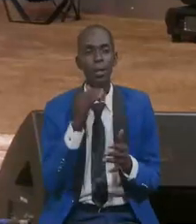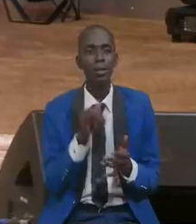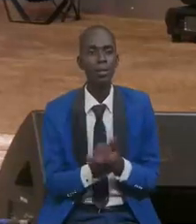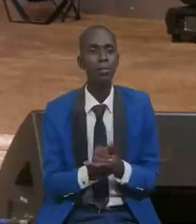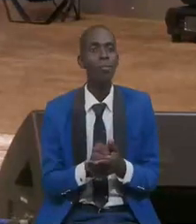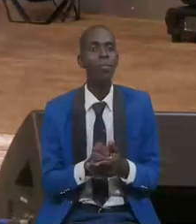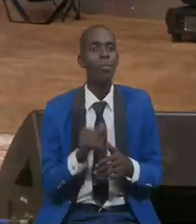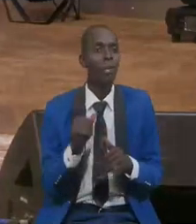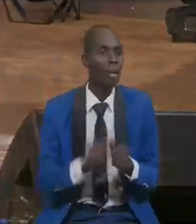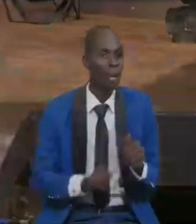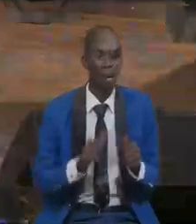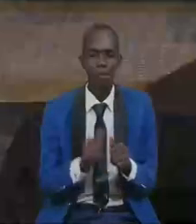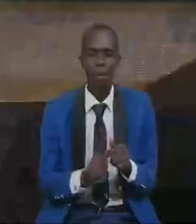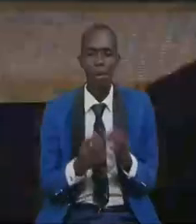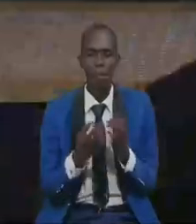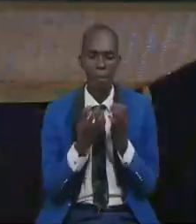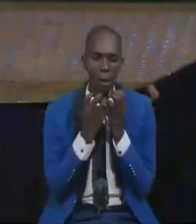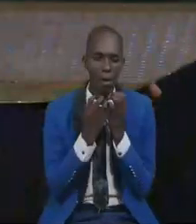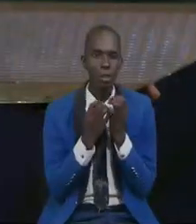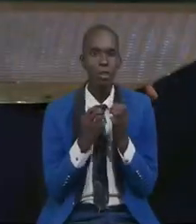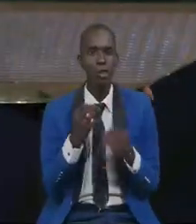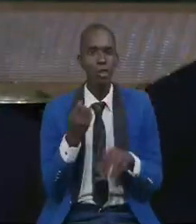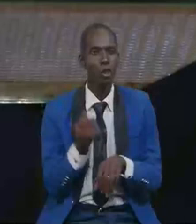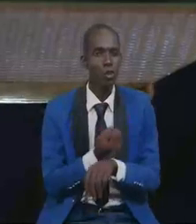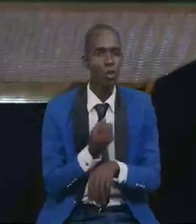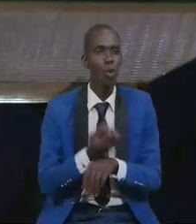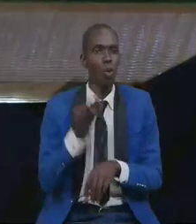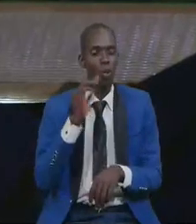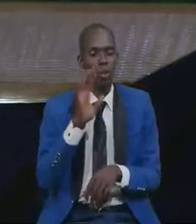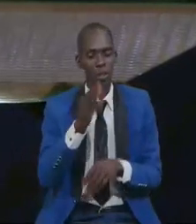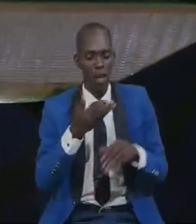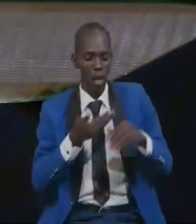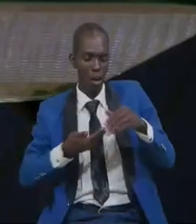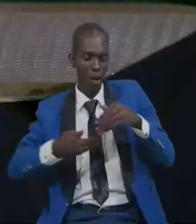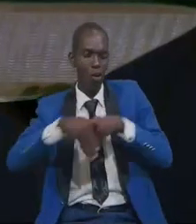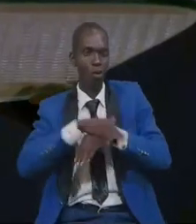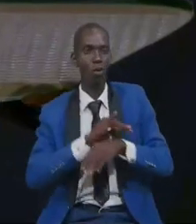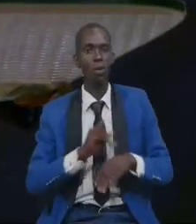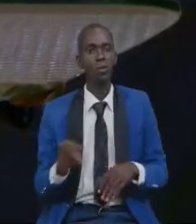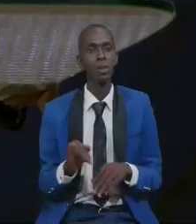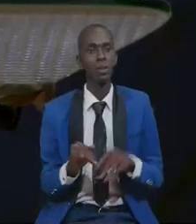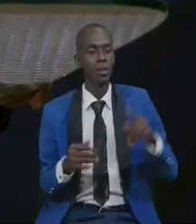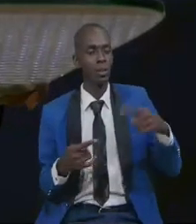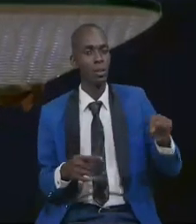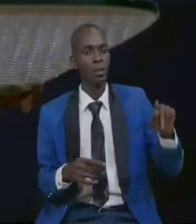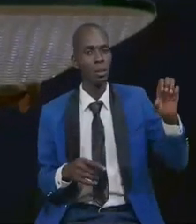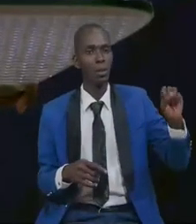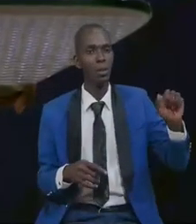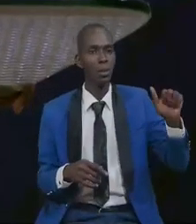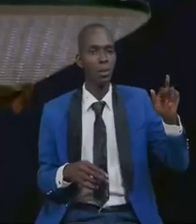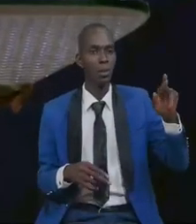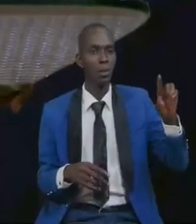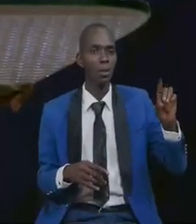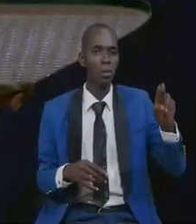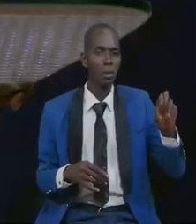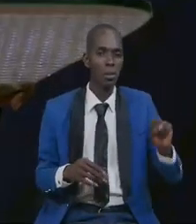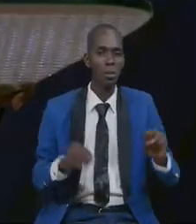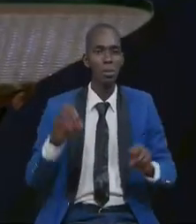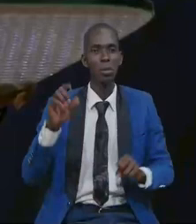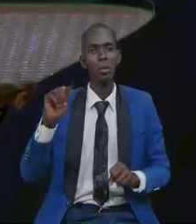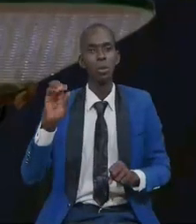de pierres précieuses. C'était ça, ce que Satan avait. Il y avait la sardoine, le topaze,